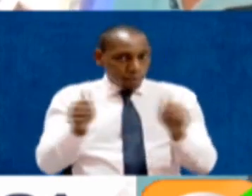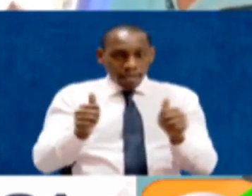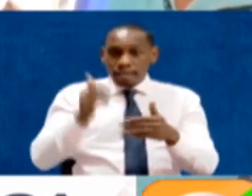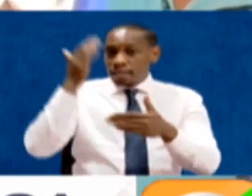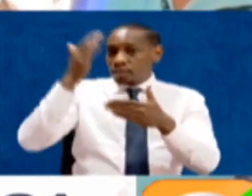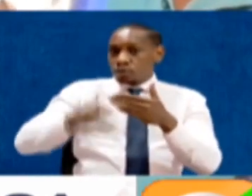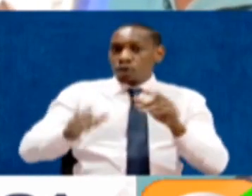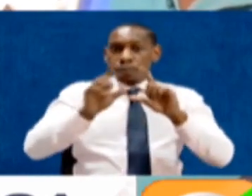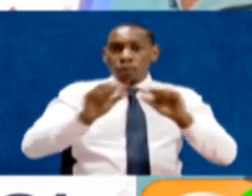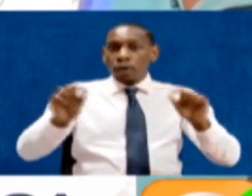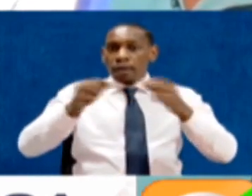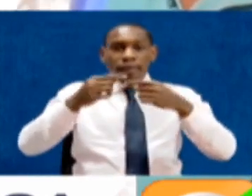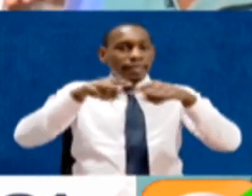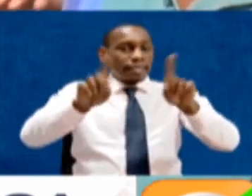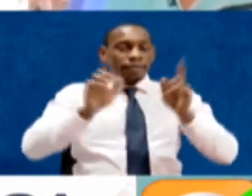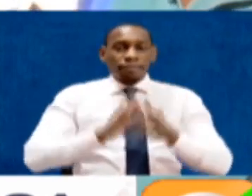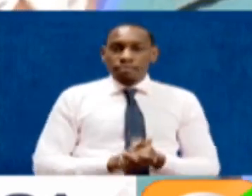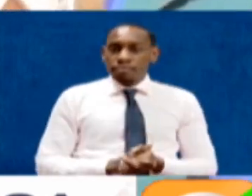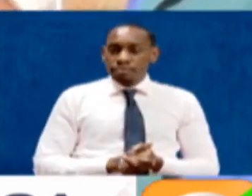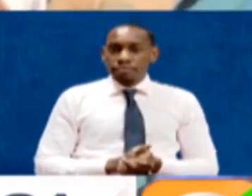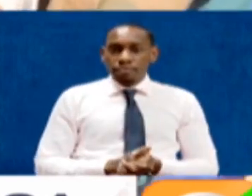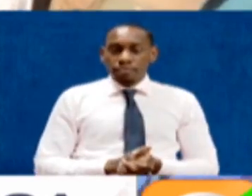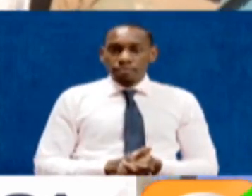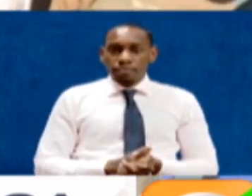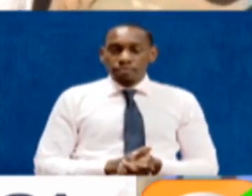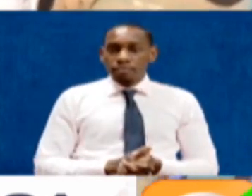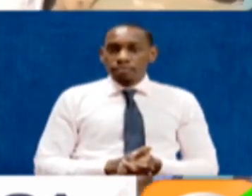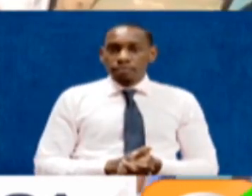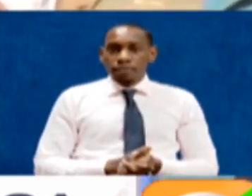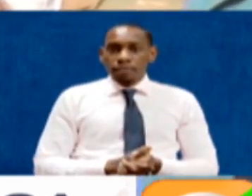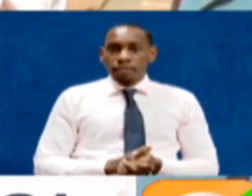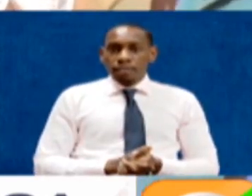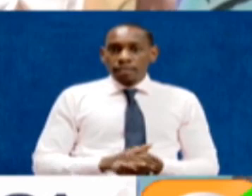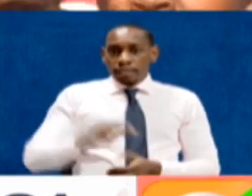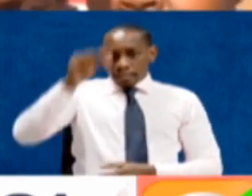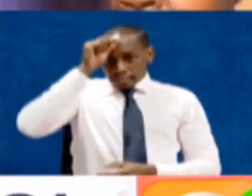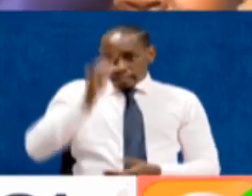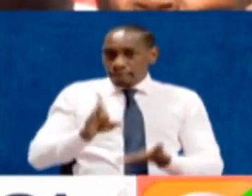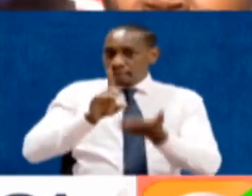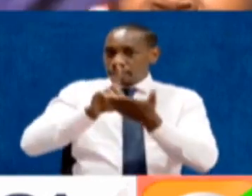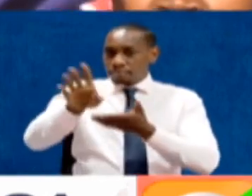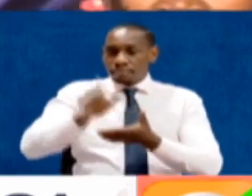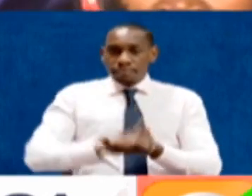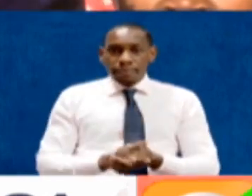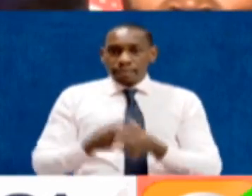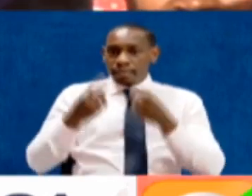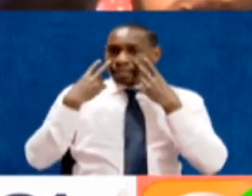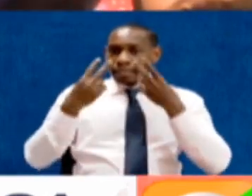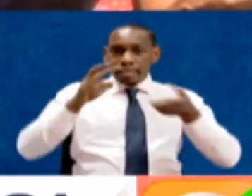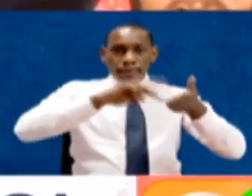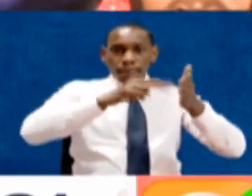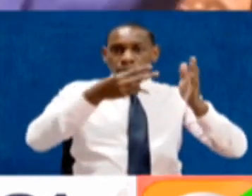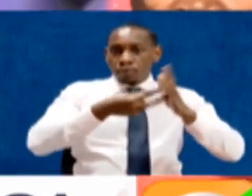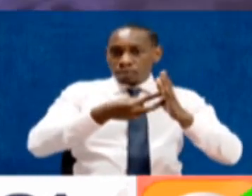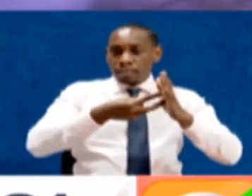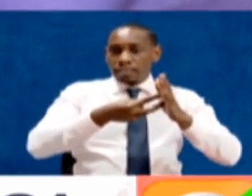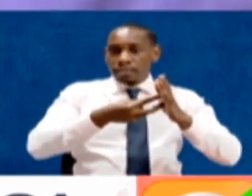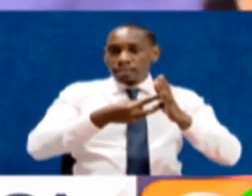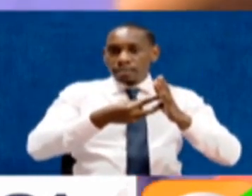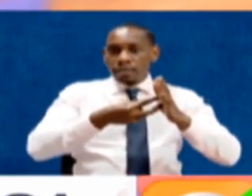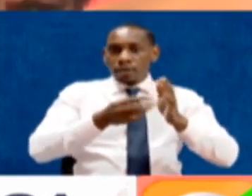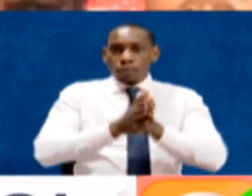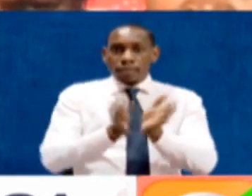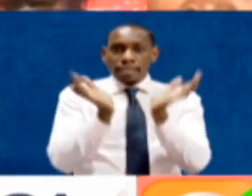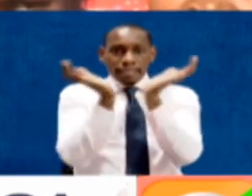Wache kusema mambo yao hapo. Endi, Waiguru waende. Ukiangalia katika project ambayo iko kule Kemri na